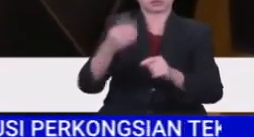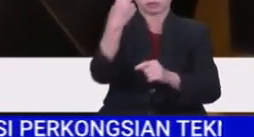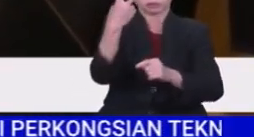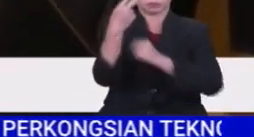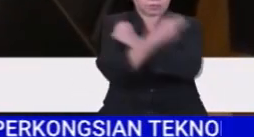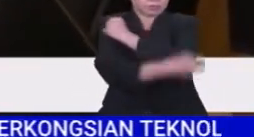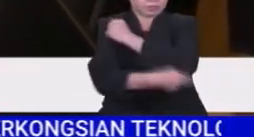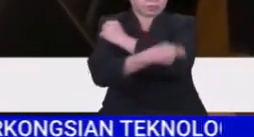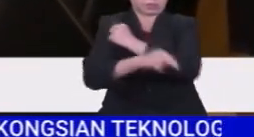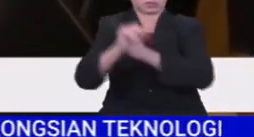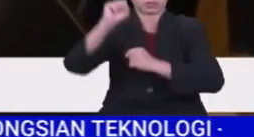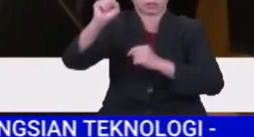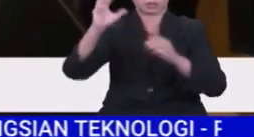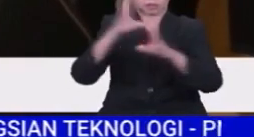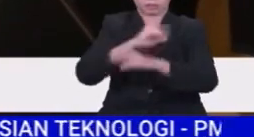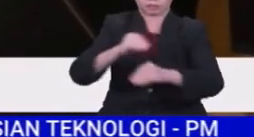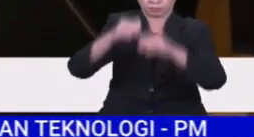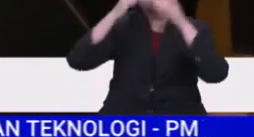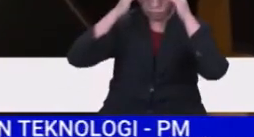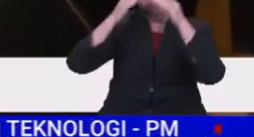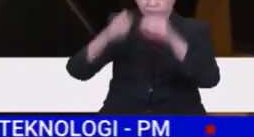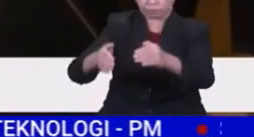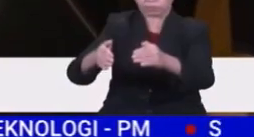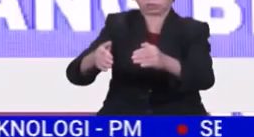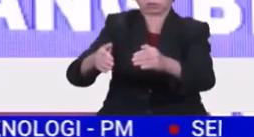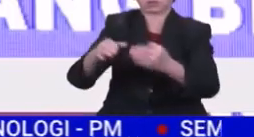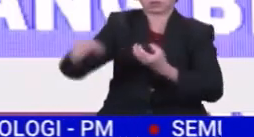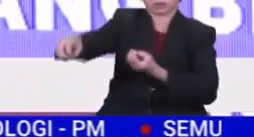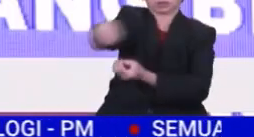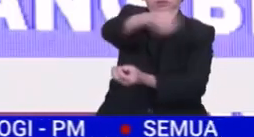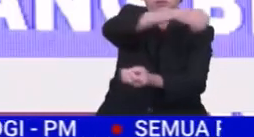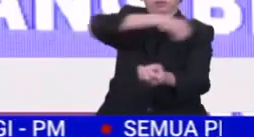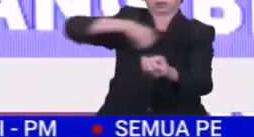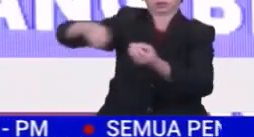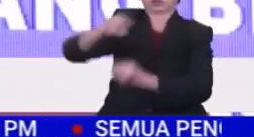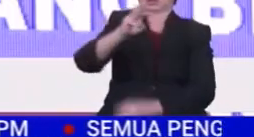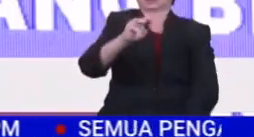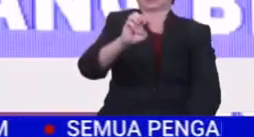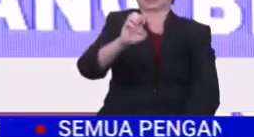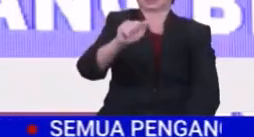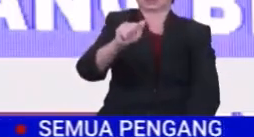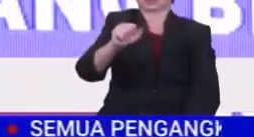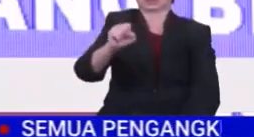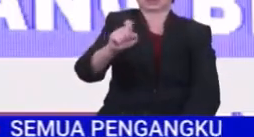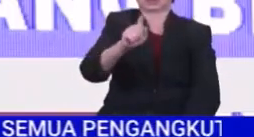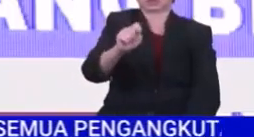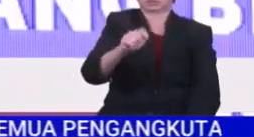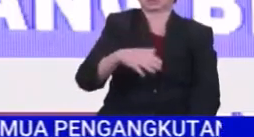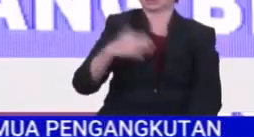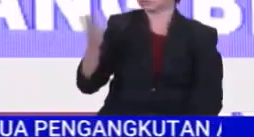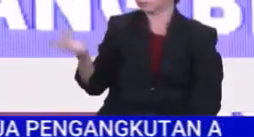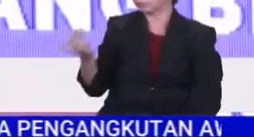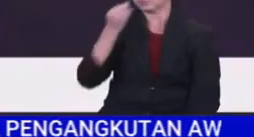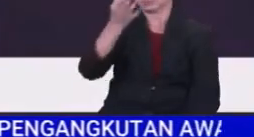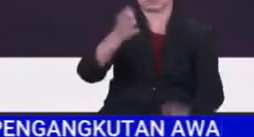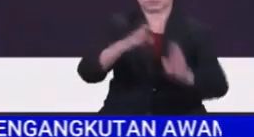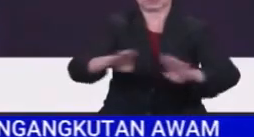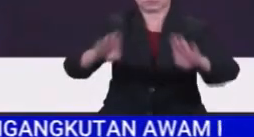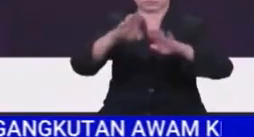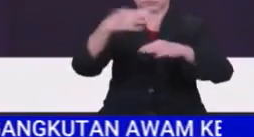dua negeri yang menjadi tumpuan message bisa memberitahu pemberitaan selepas